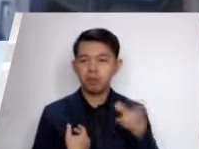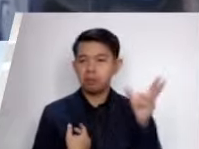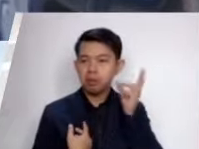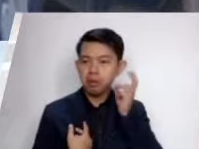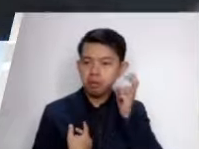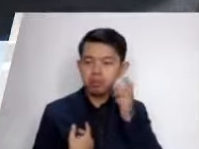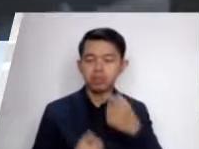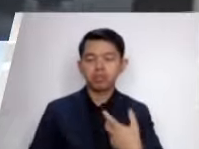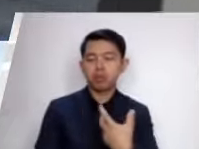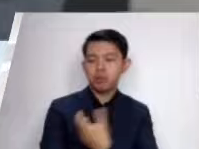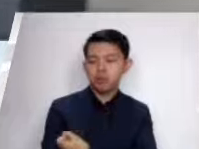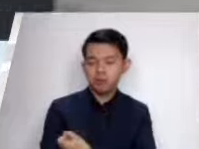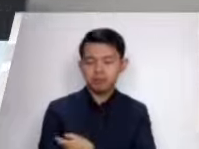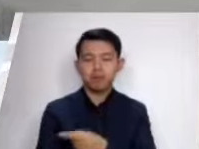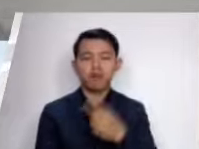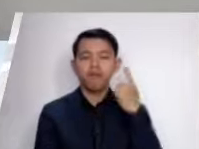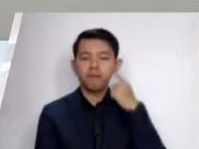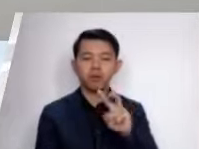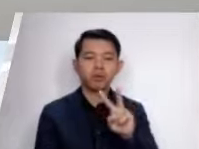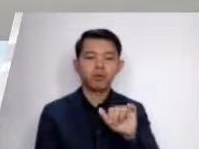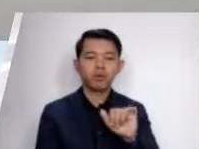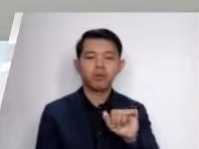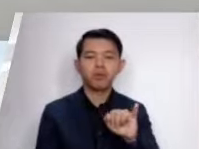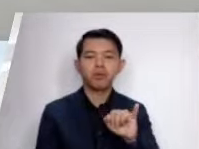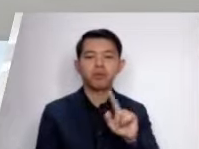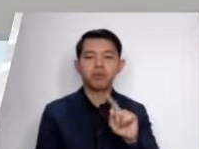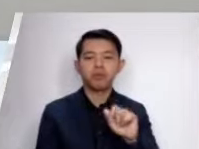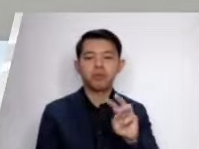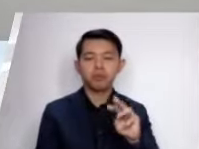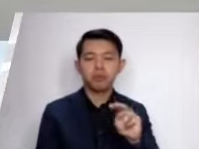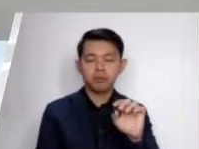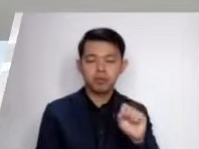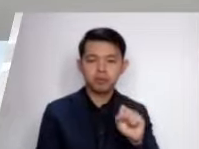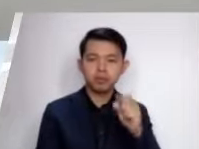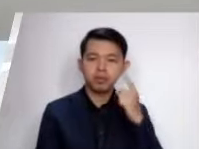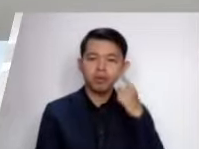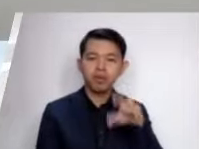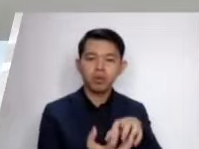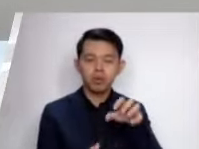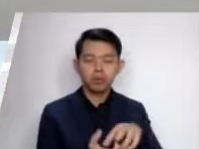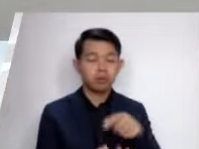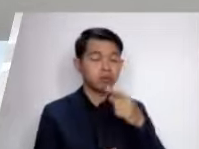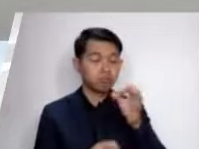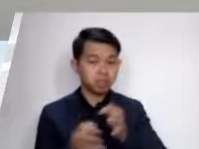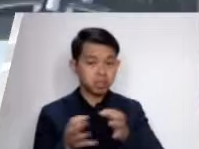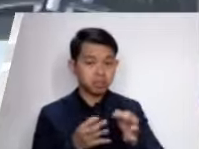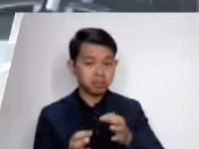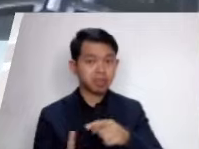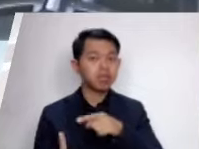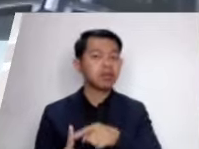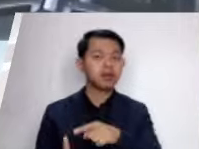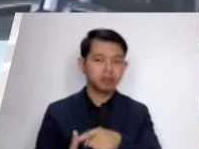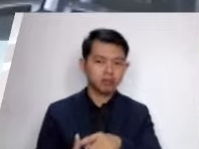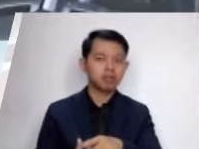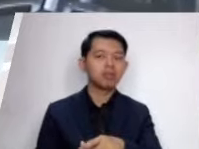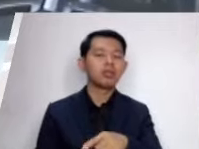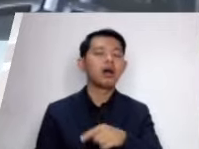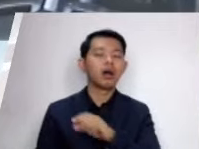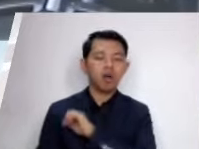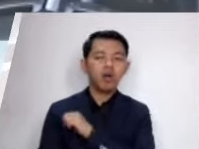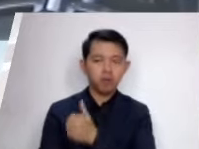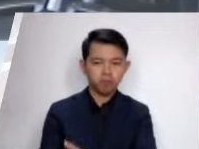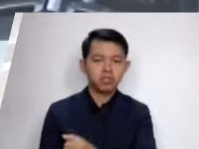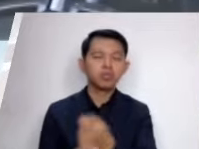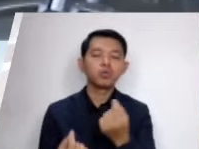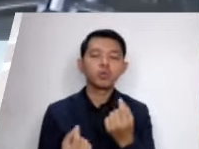multivitamin sa aso. Nilinaw rin niya, siya lang ang autorisadong magsagawa ng euthanasia o mercy killing para sa mga